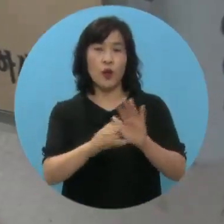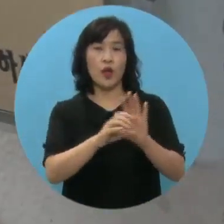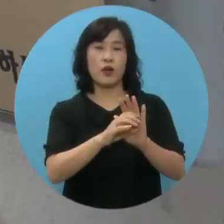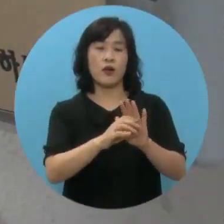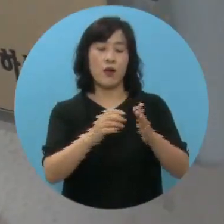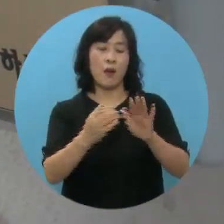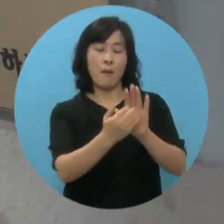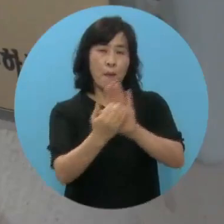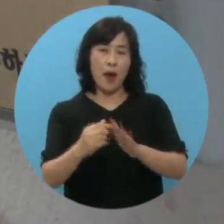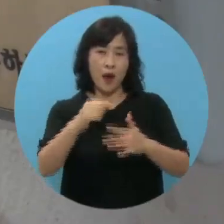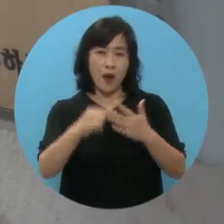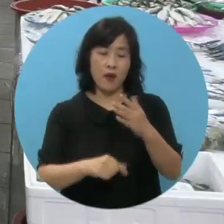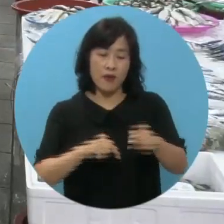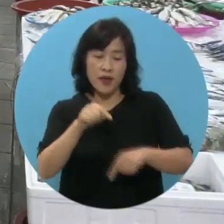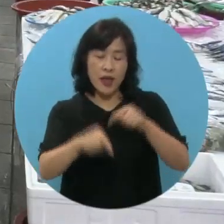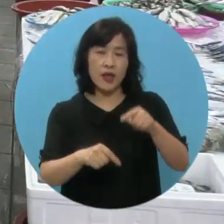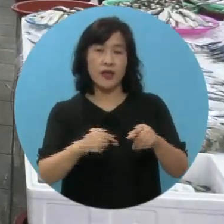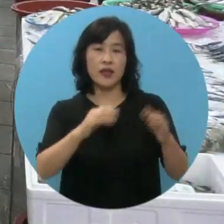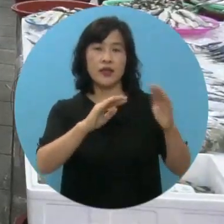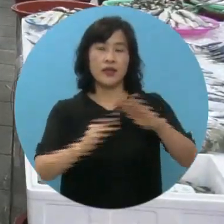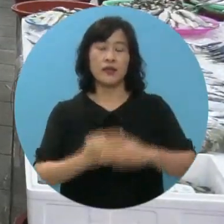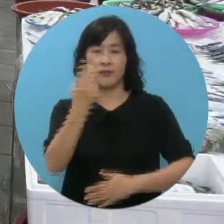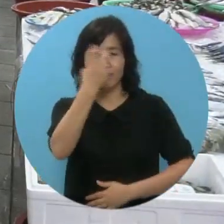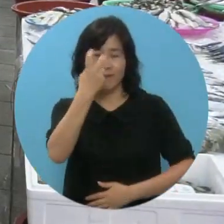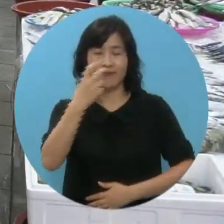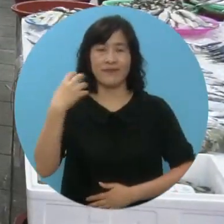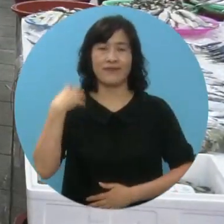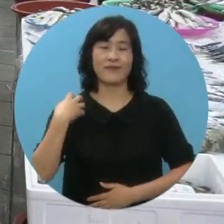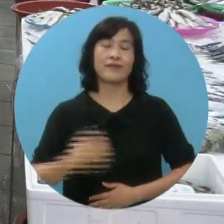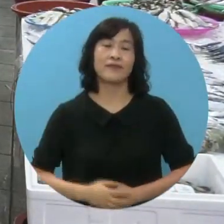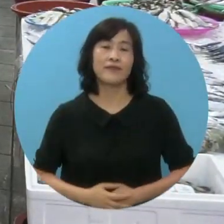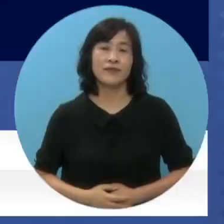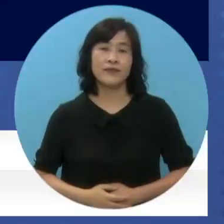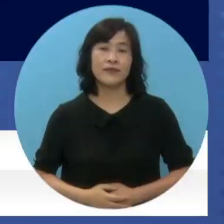코로나19 방역수칙 이행 실태를 검사할 계획입니다.